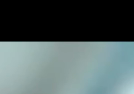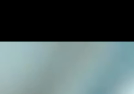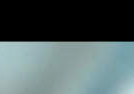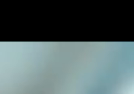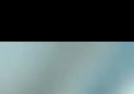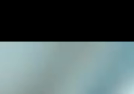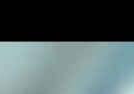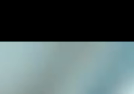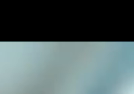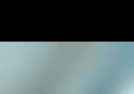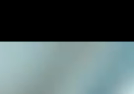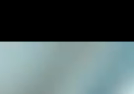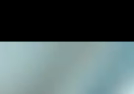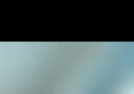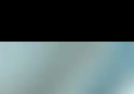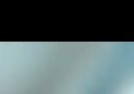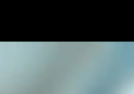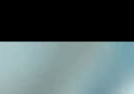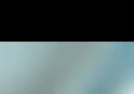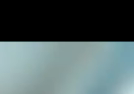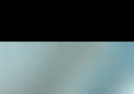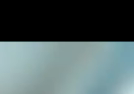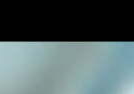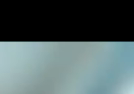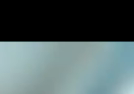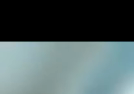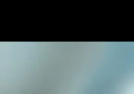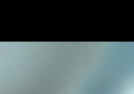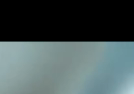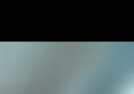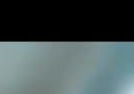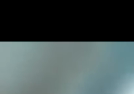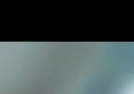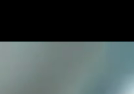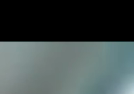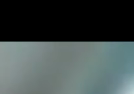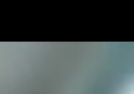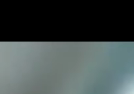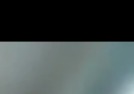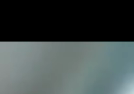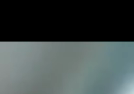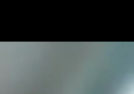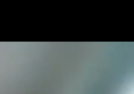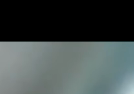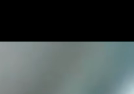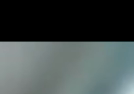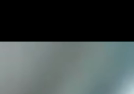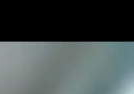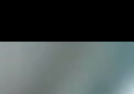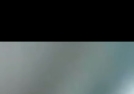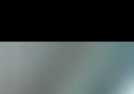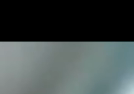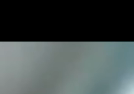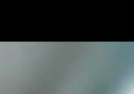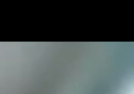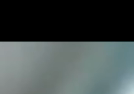så mener jeg at det var en del av de utredningsarbeidet som ble gjort I forbindelse med VAD-høringen. For da var det også nevnt mikrobedrifter, mener